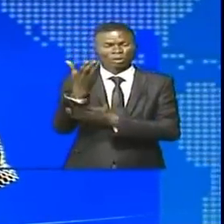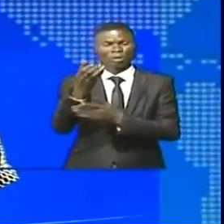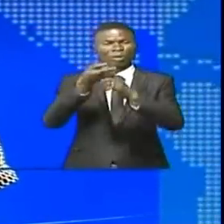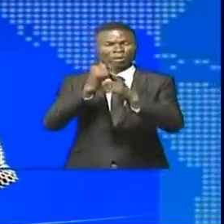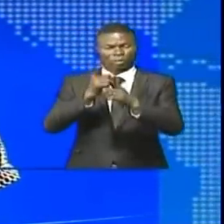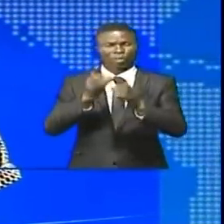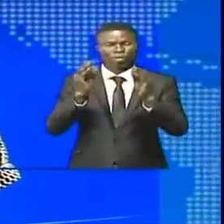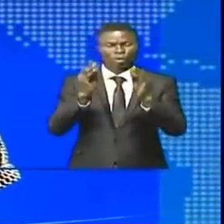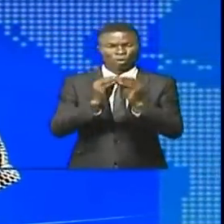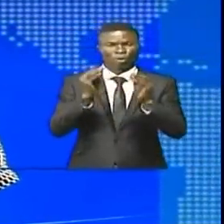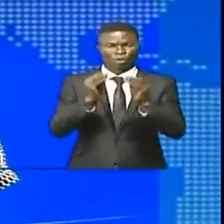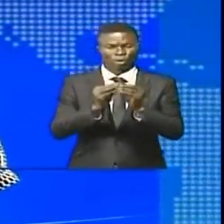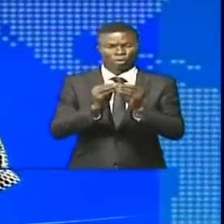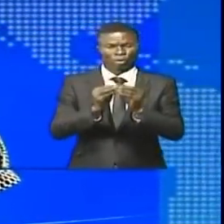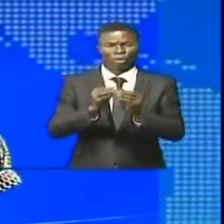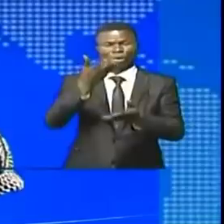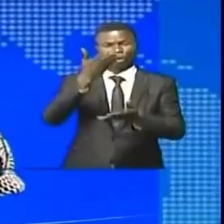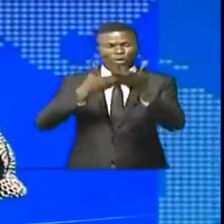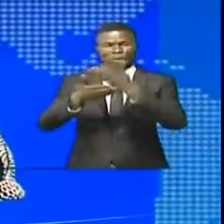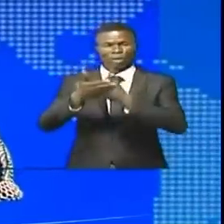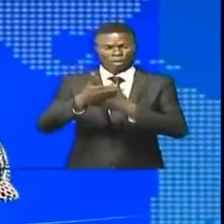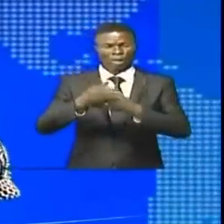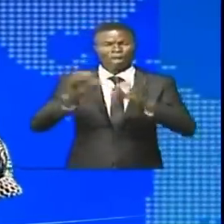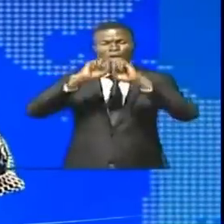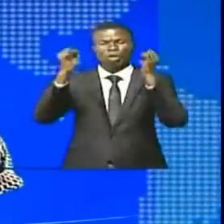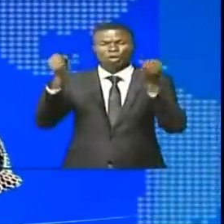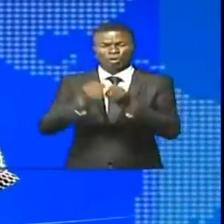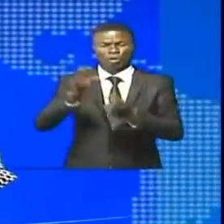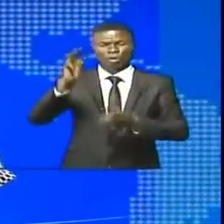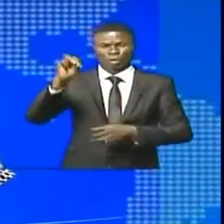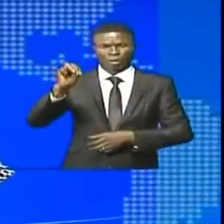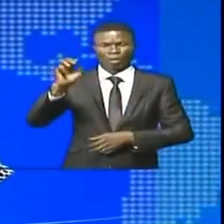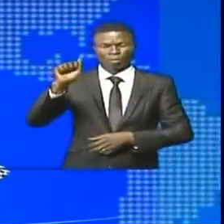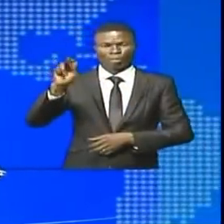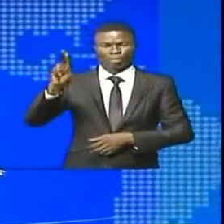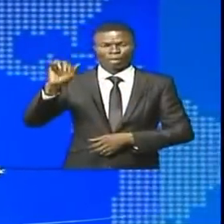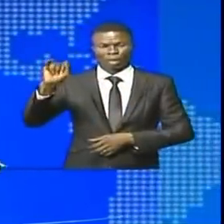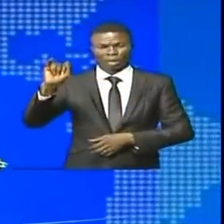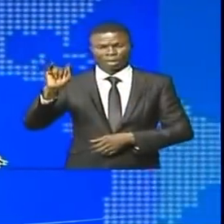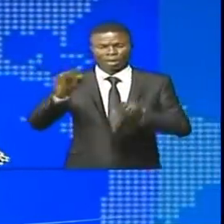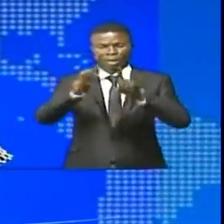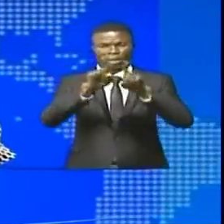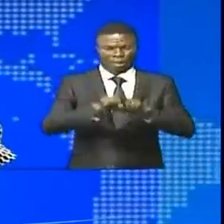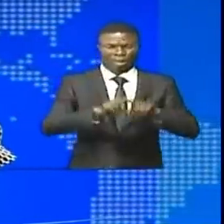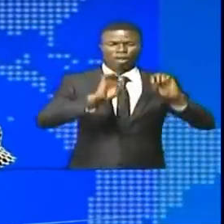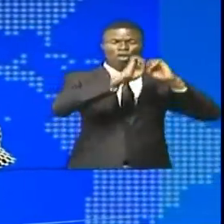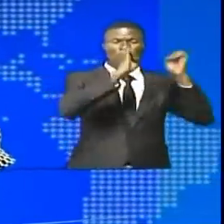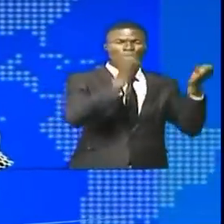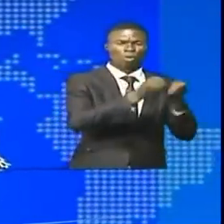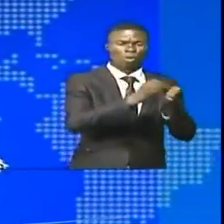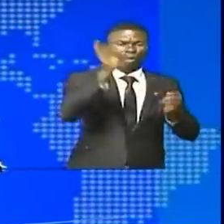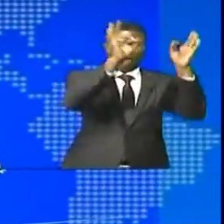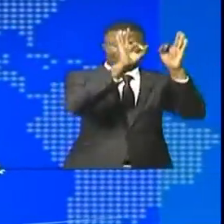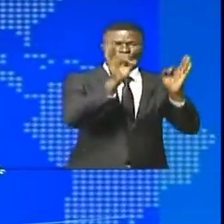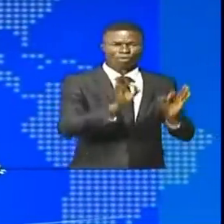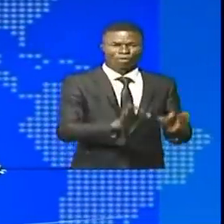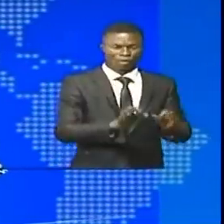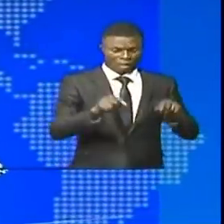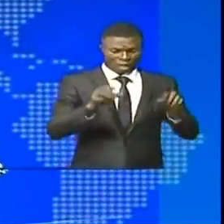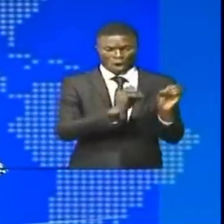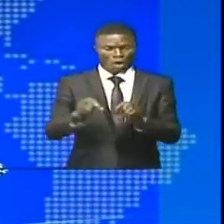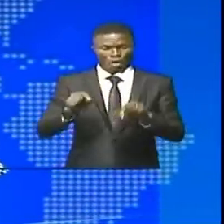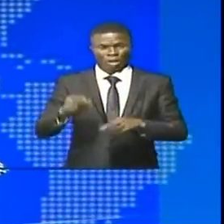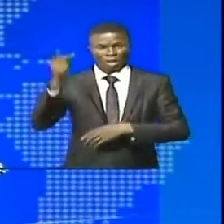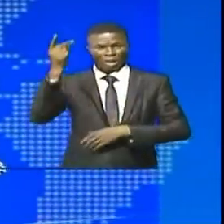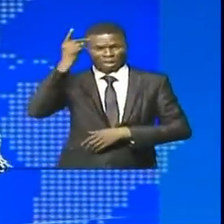assises d'alternative mining indaba rdc est dire si business forum tenu à kinshasa ont